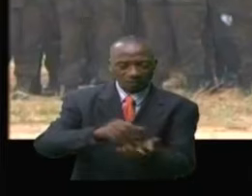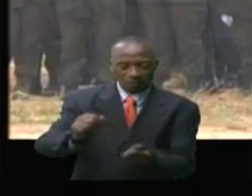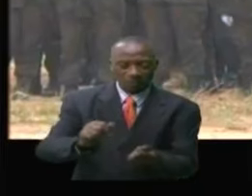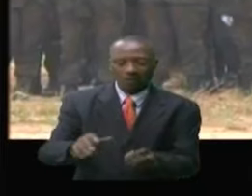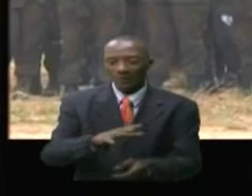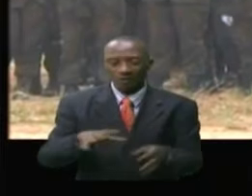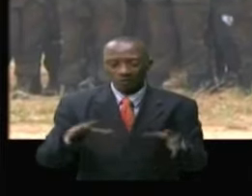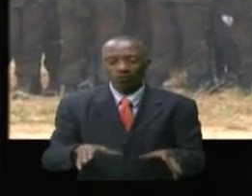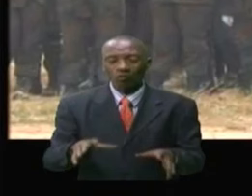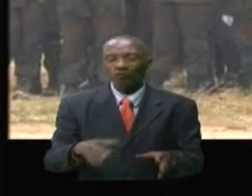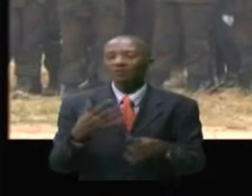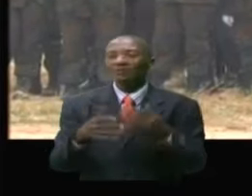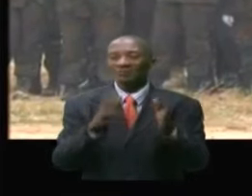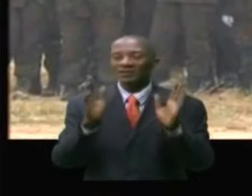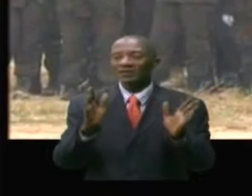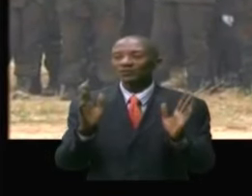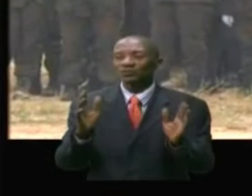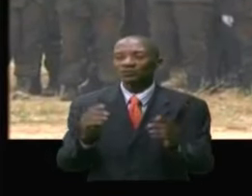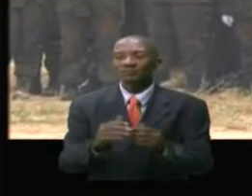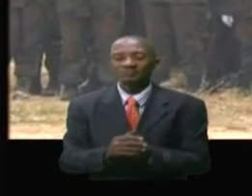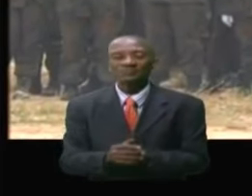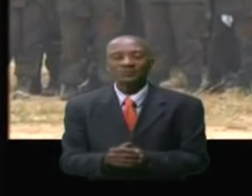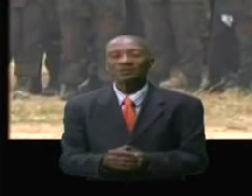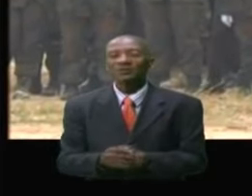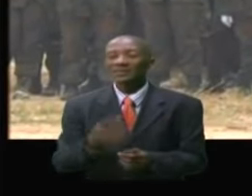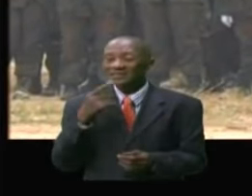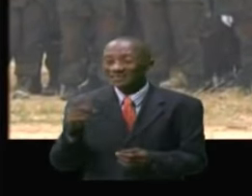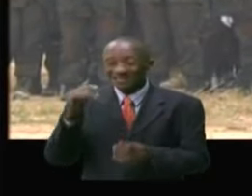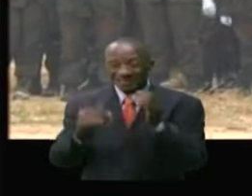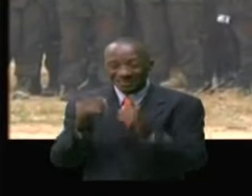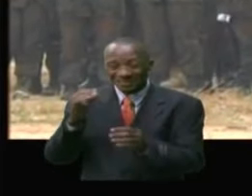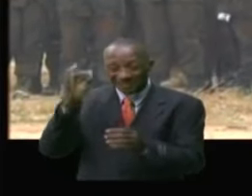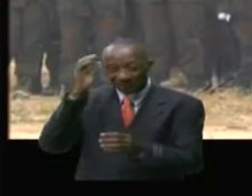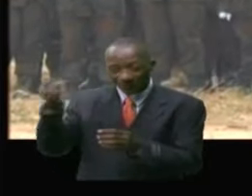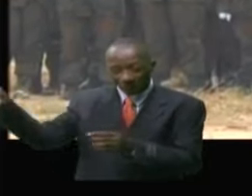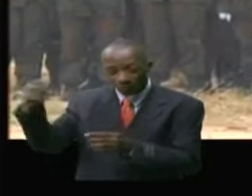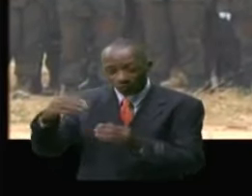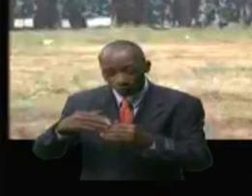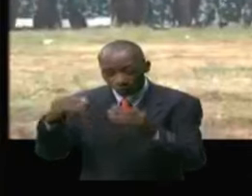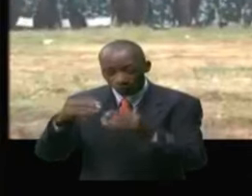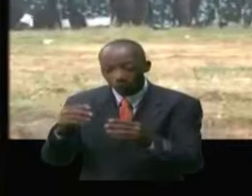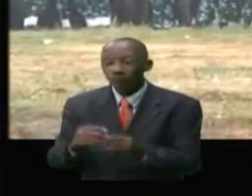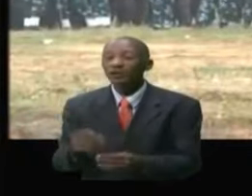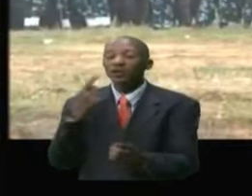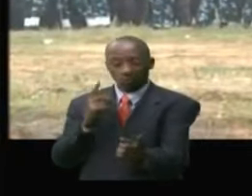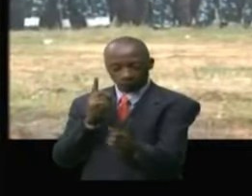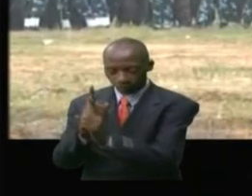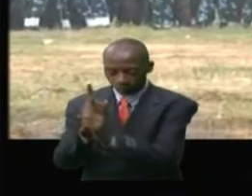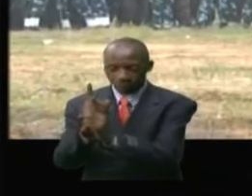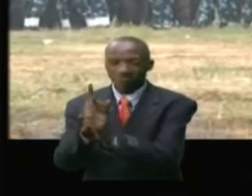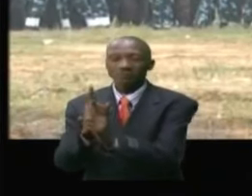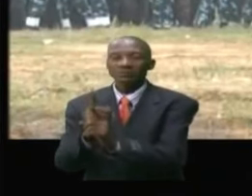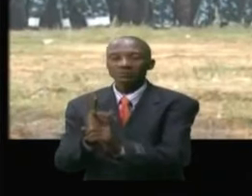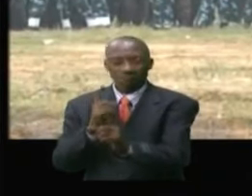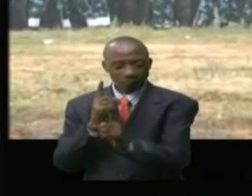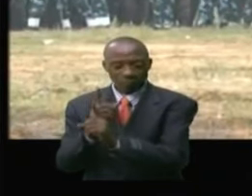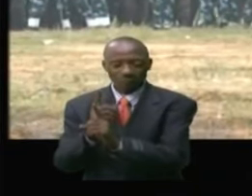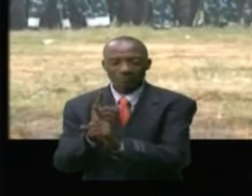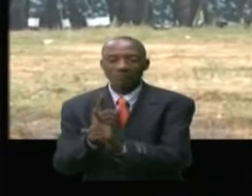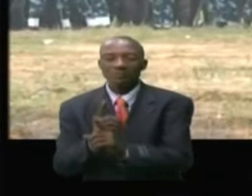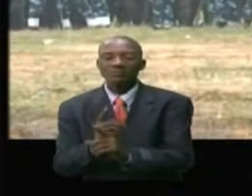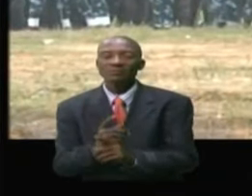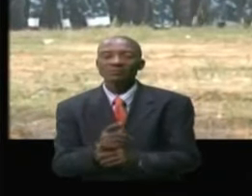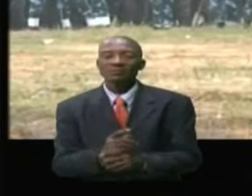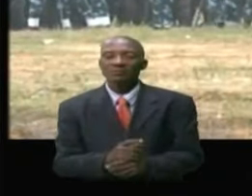Ils nous auront sur leur chemin », a-t-il dit dans un ton menaçant, avant d'annoncer les lancements dans peu de